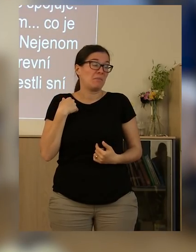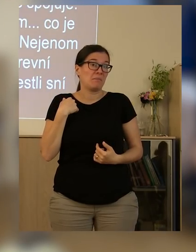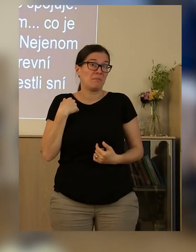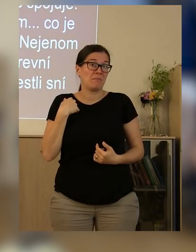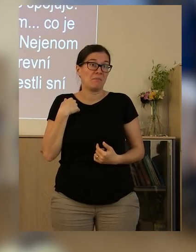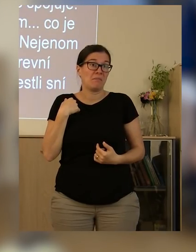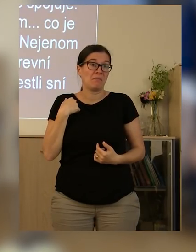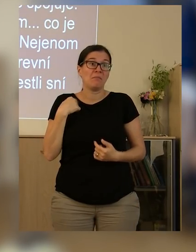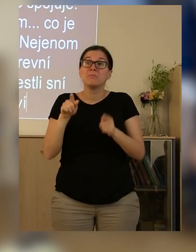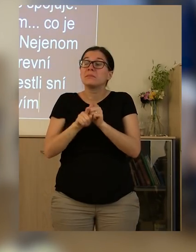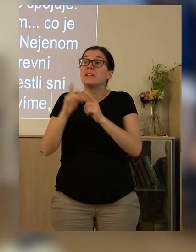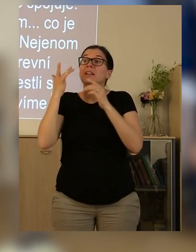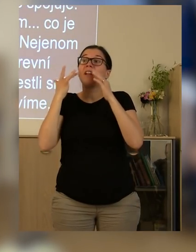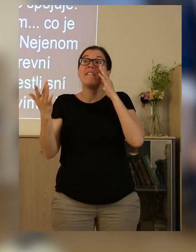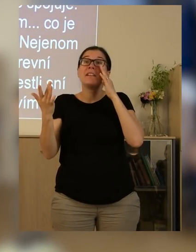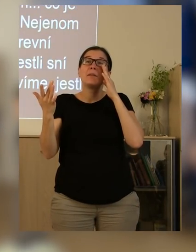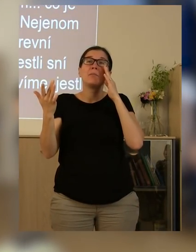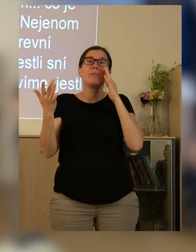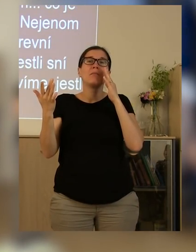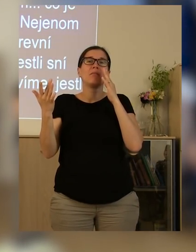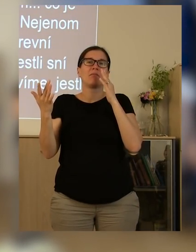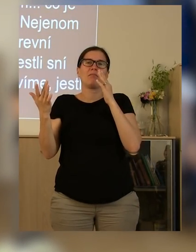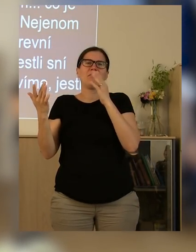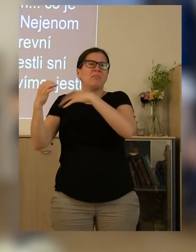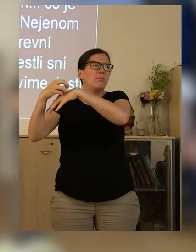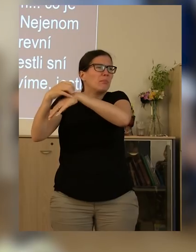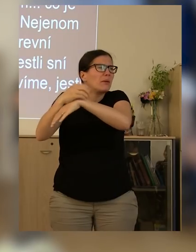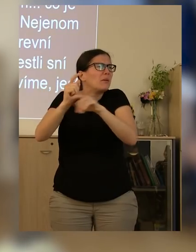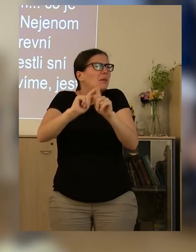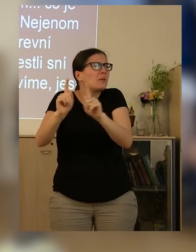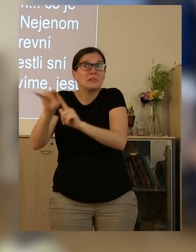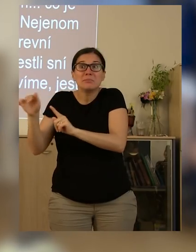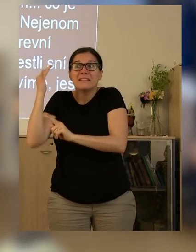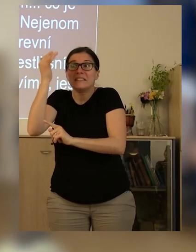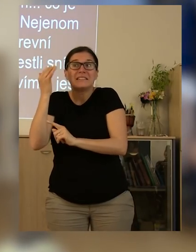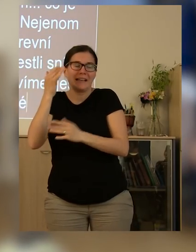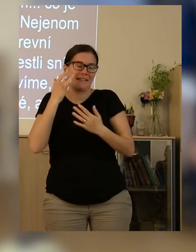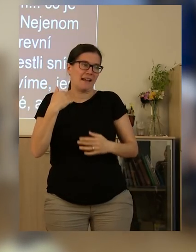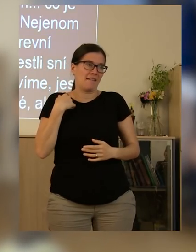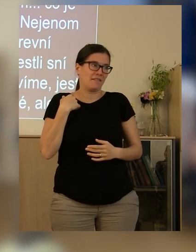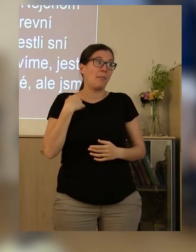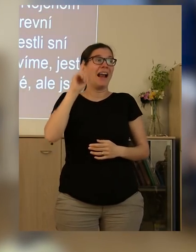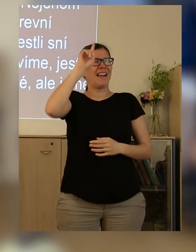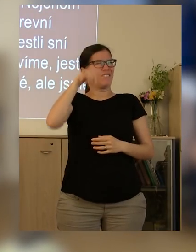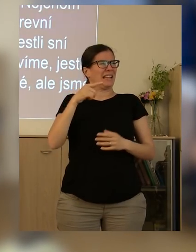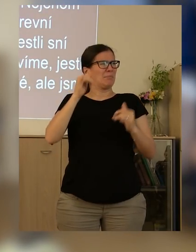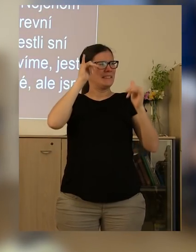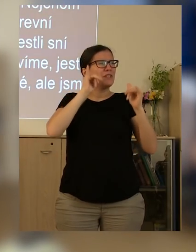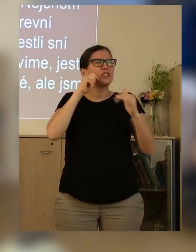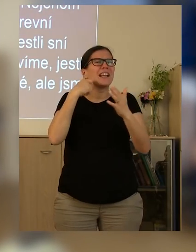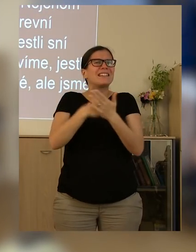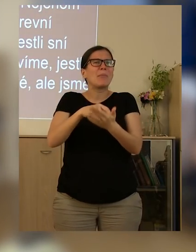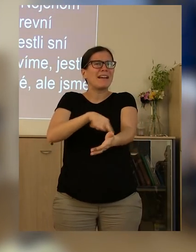Stejně tak nevíme, jestli mají sny jiní živočichové. Ale jsme si zcela jisti, že teplokrevný